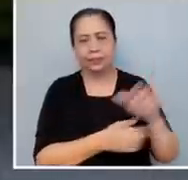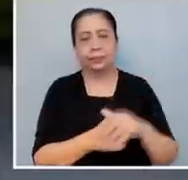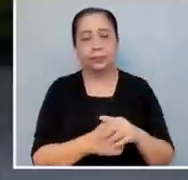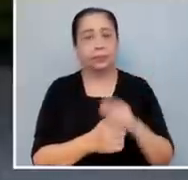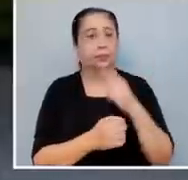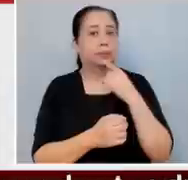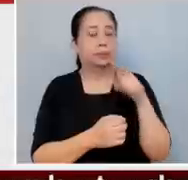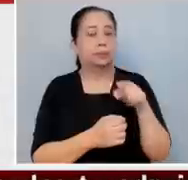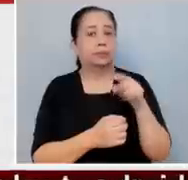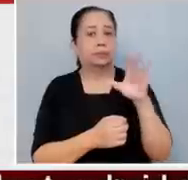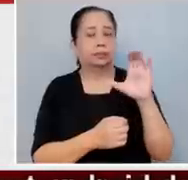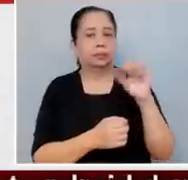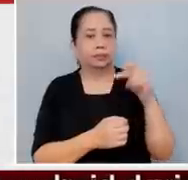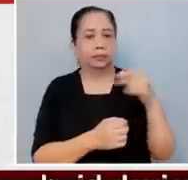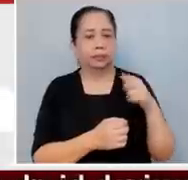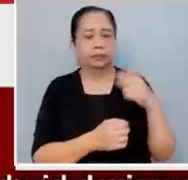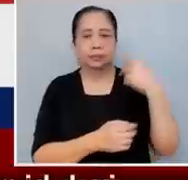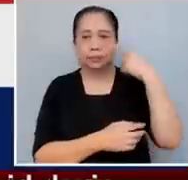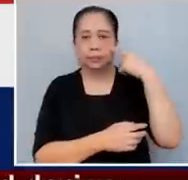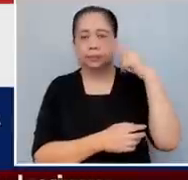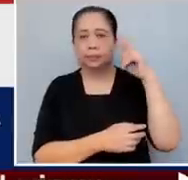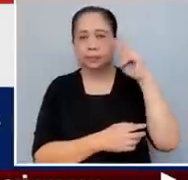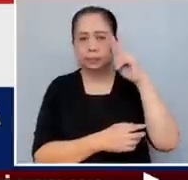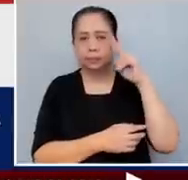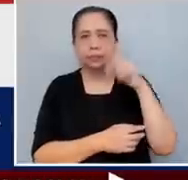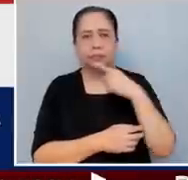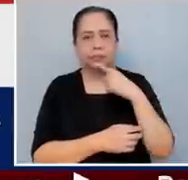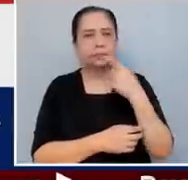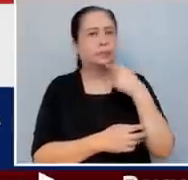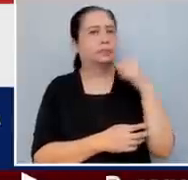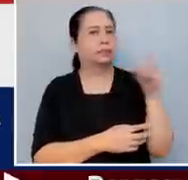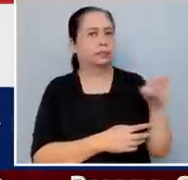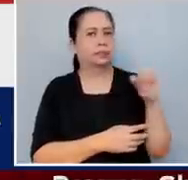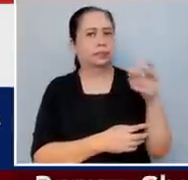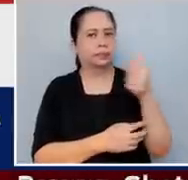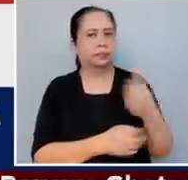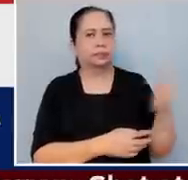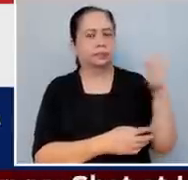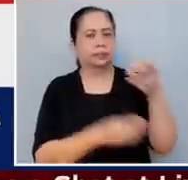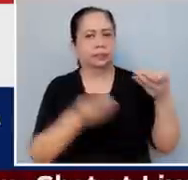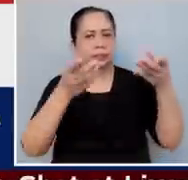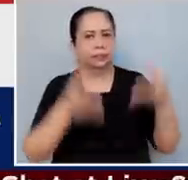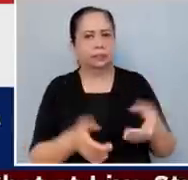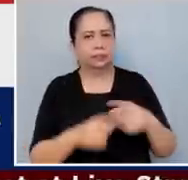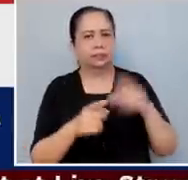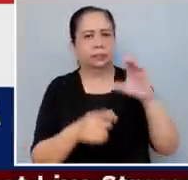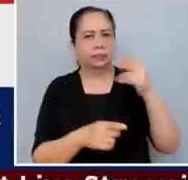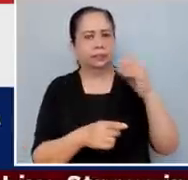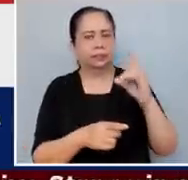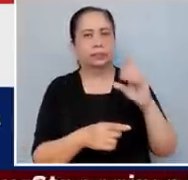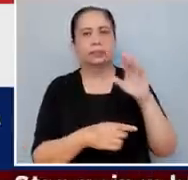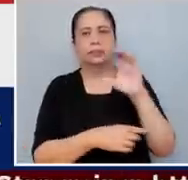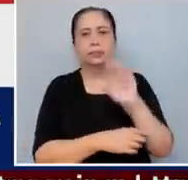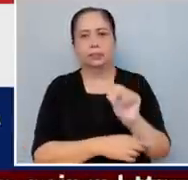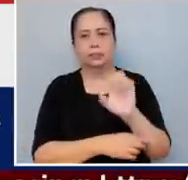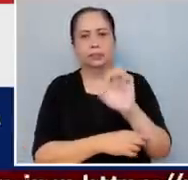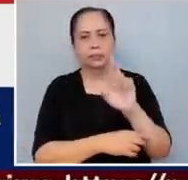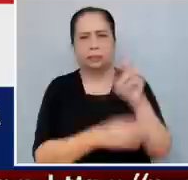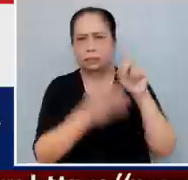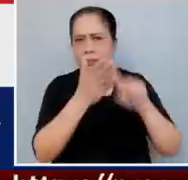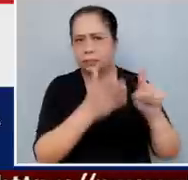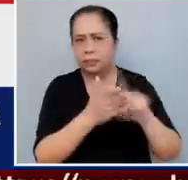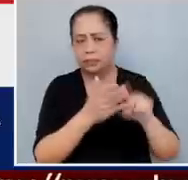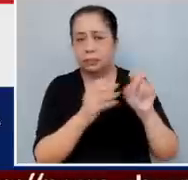Ayon kay CHED Chairperson Prospero De Vera, inatasan na niya ang Executive Director ng CHED-NCR para alamin kung